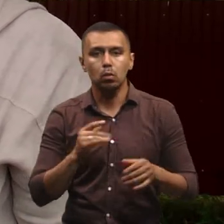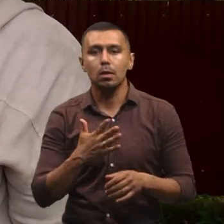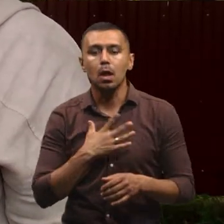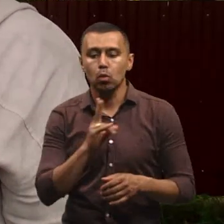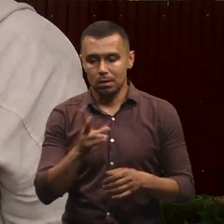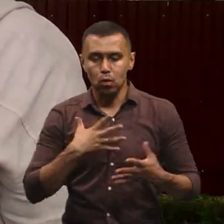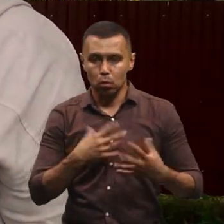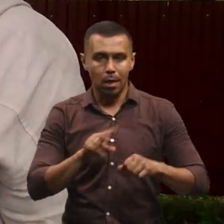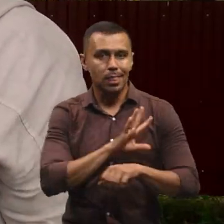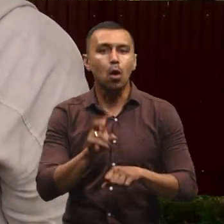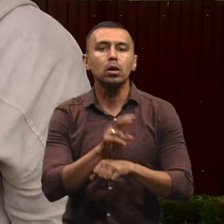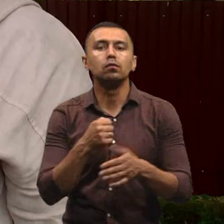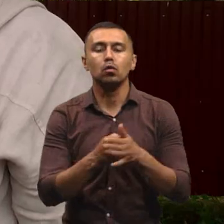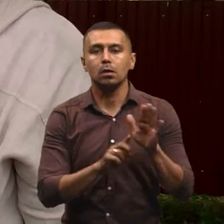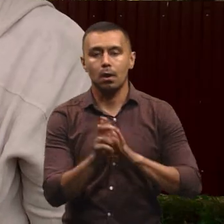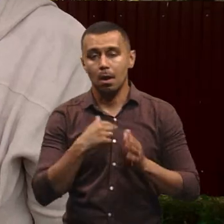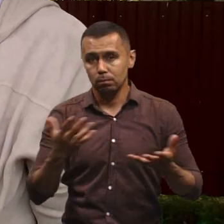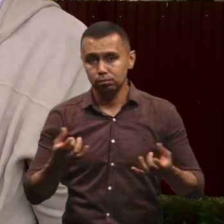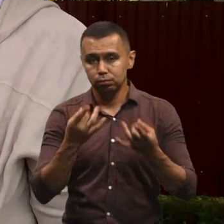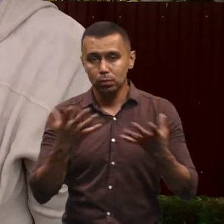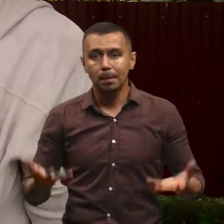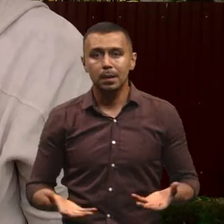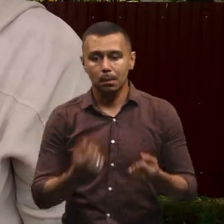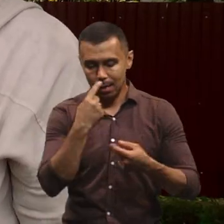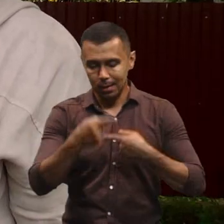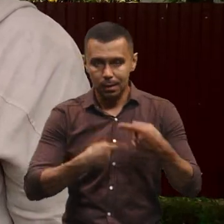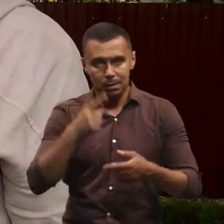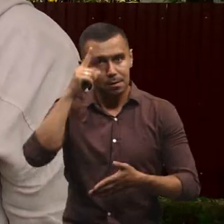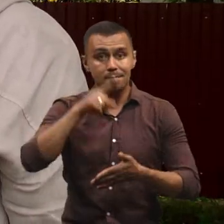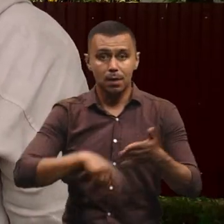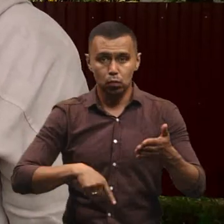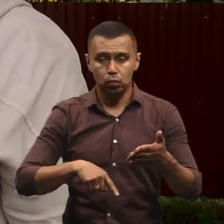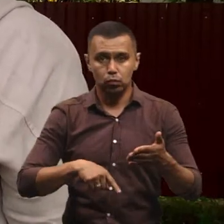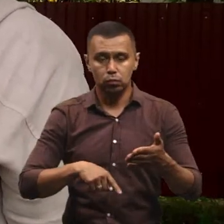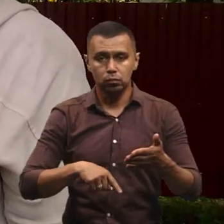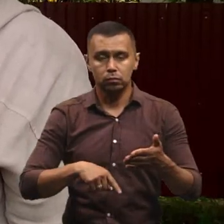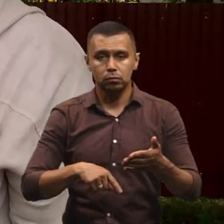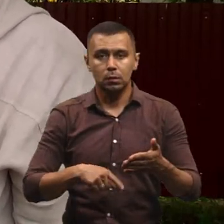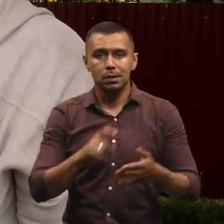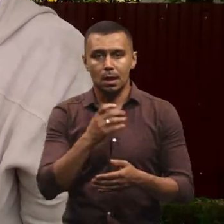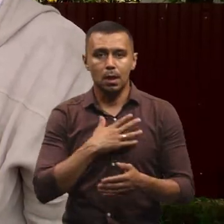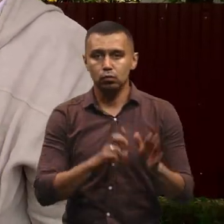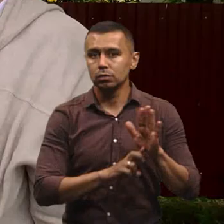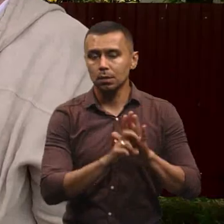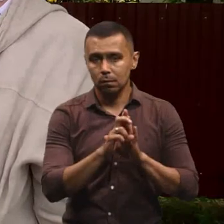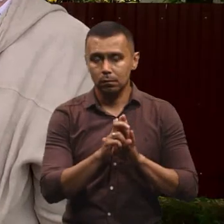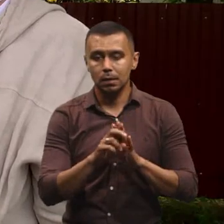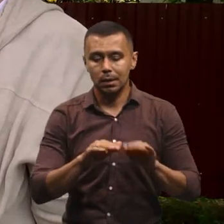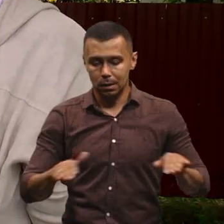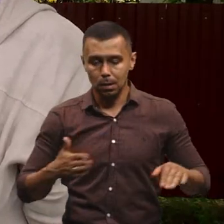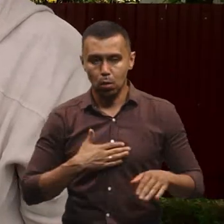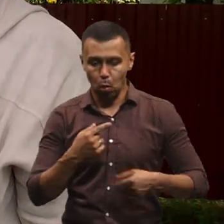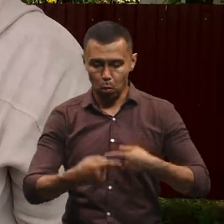нашої родини не ходив до церкви і я просто підтримую ці і традиції і віру за нашу церкву Діти мої